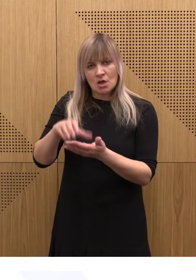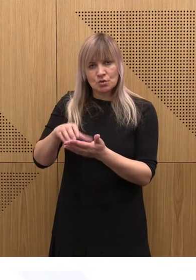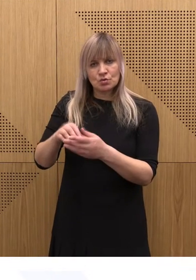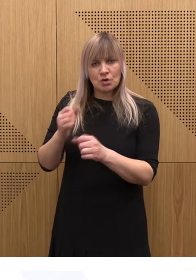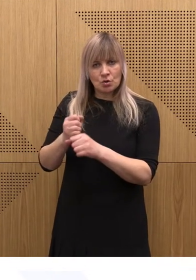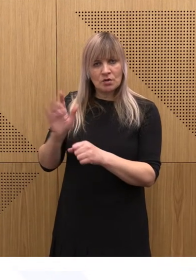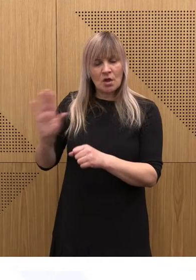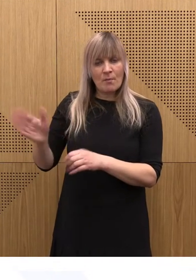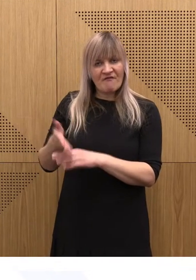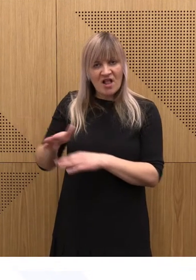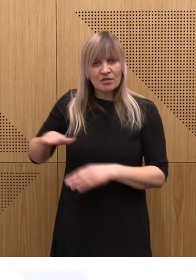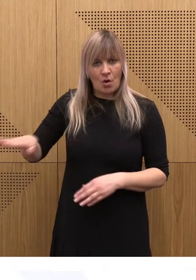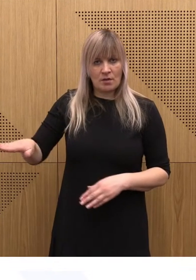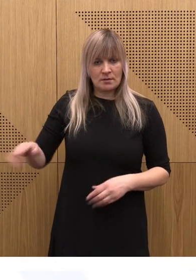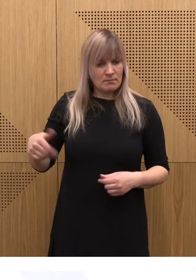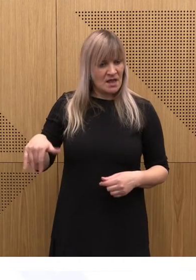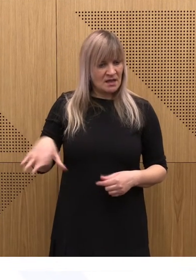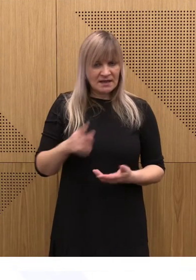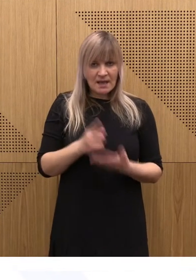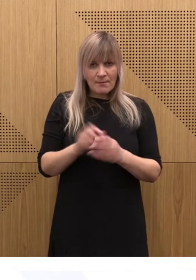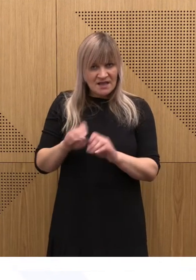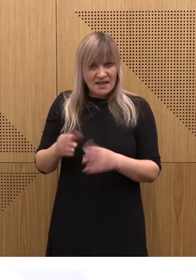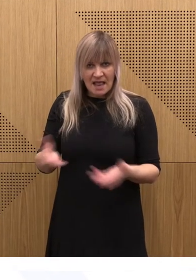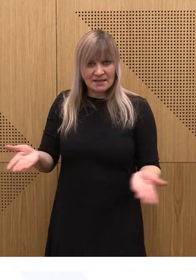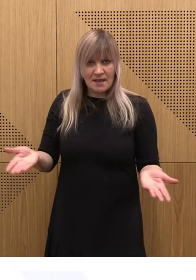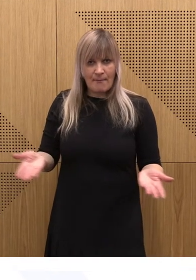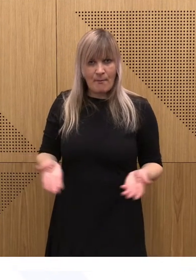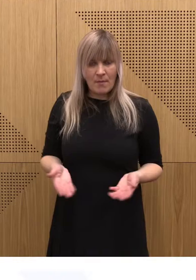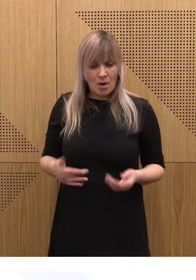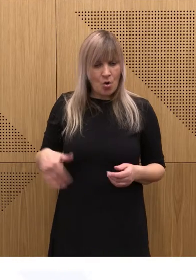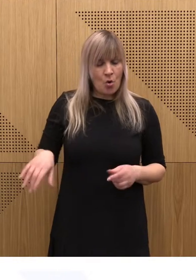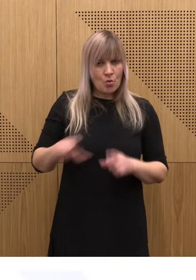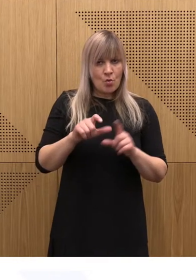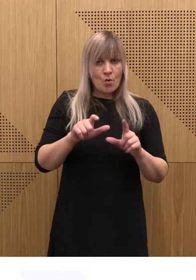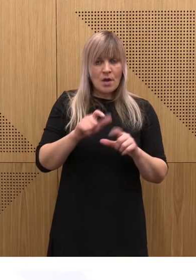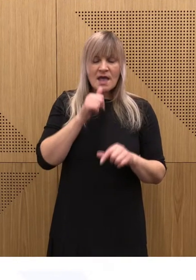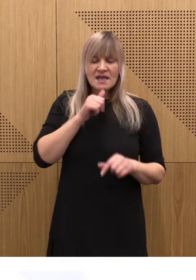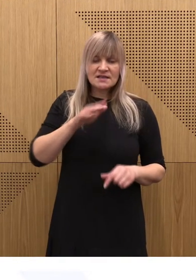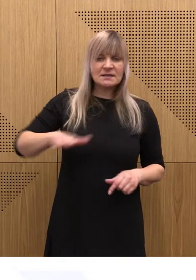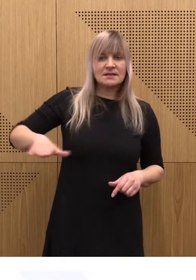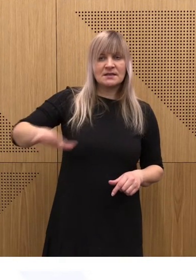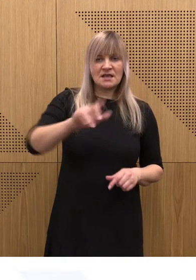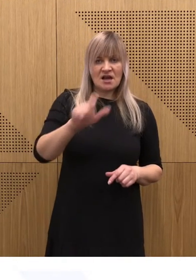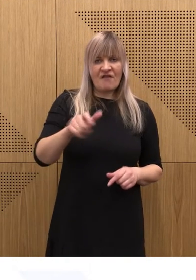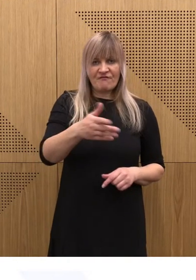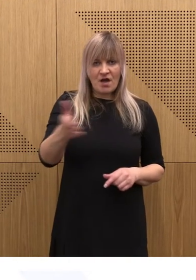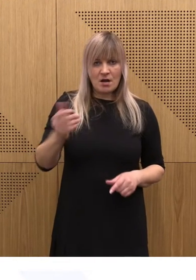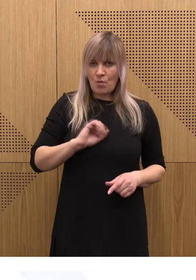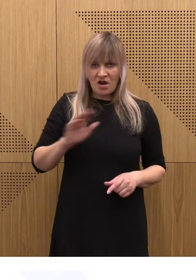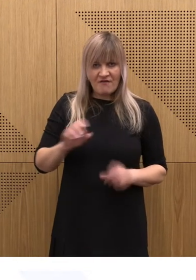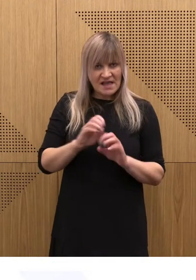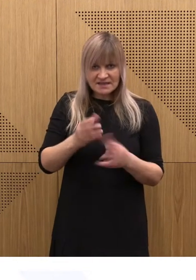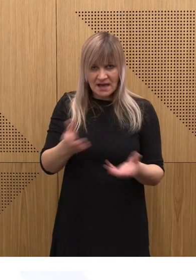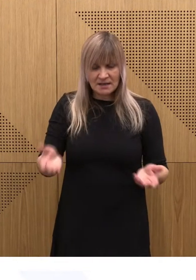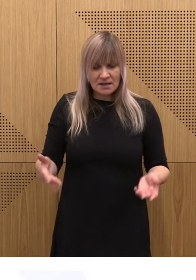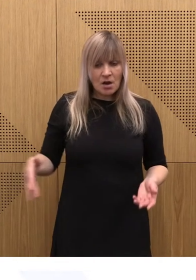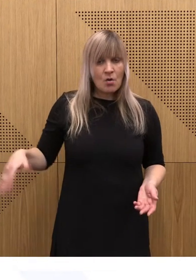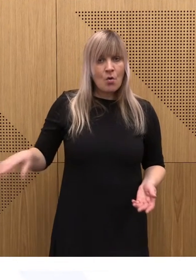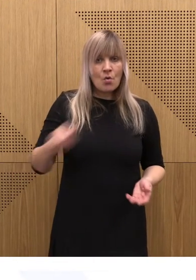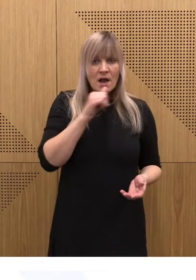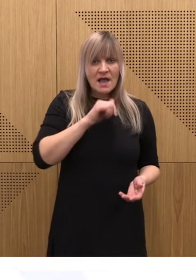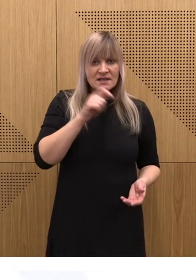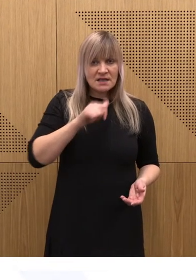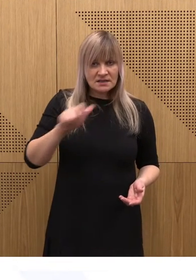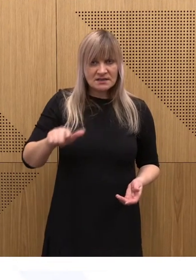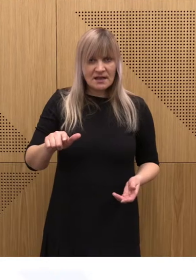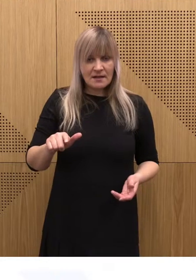töötajate valdkondega. Me ei pea seda kõike lahti seletama, noh, kogu Eesti rahvale, see ei olegi vajalik. See, mida on vaja aru saada kogu Eesti rahval, on see,